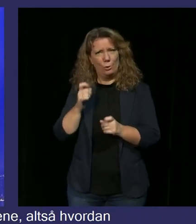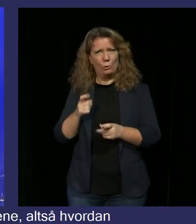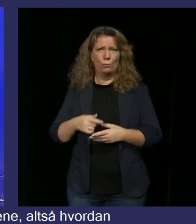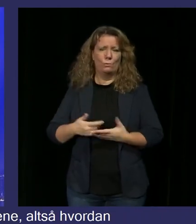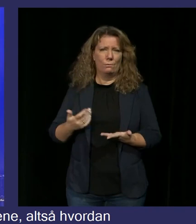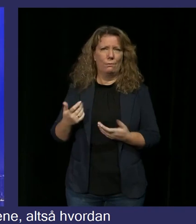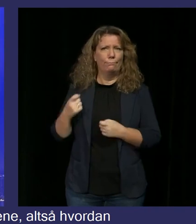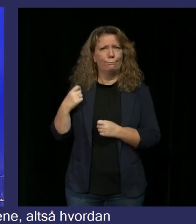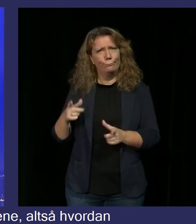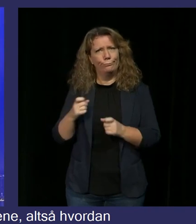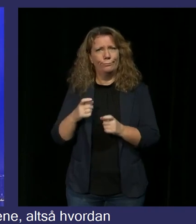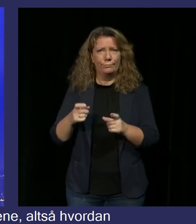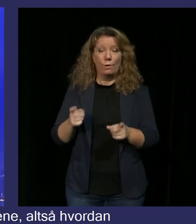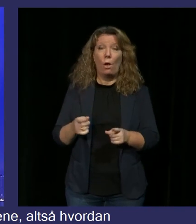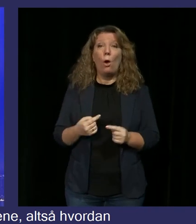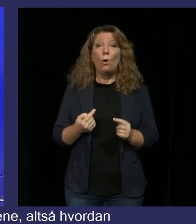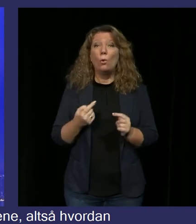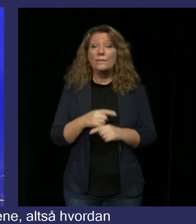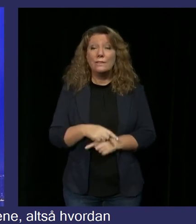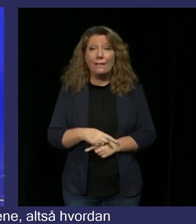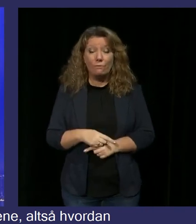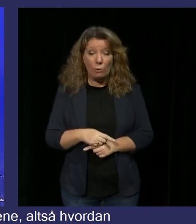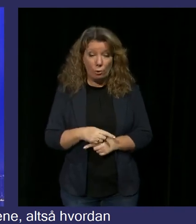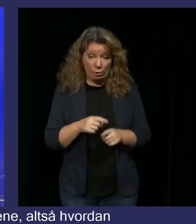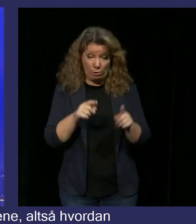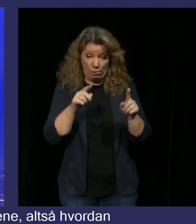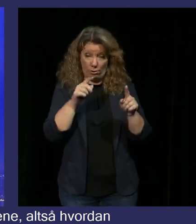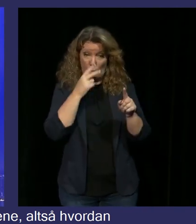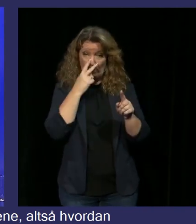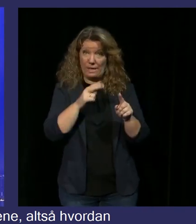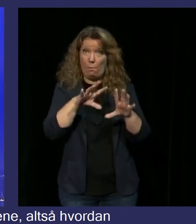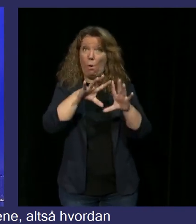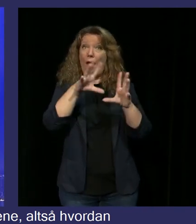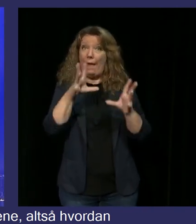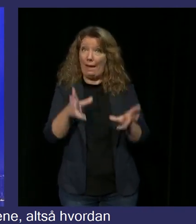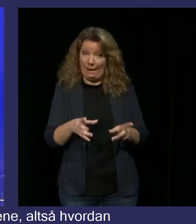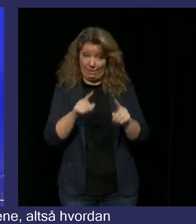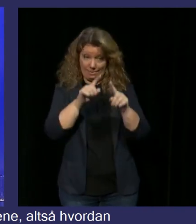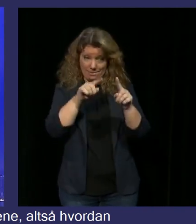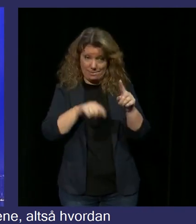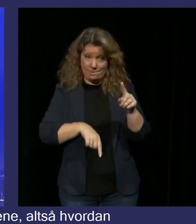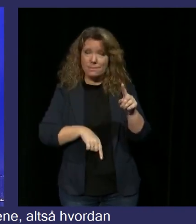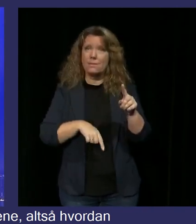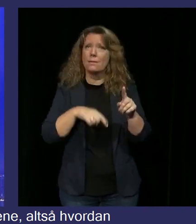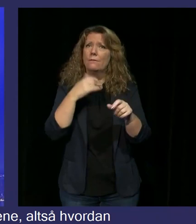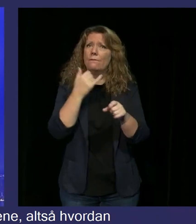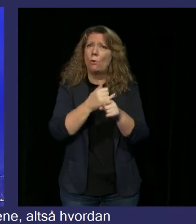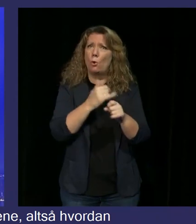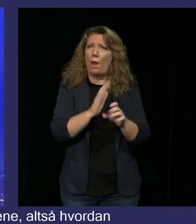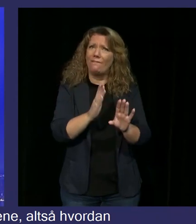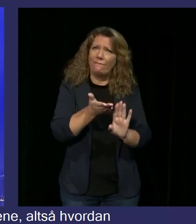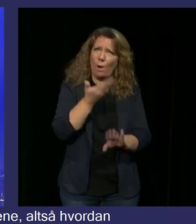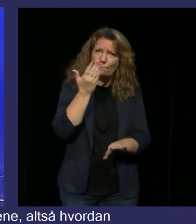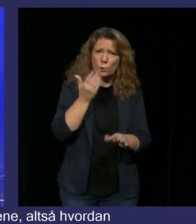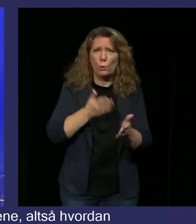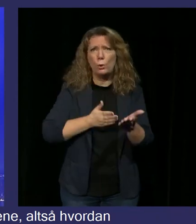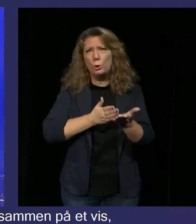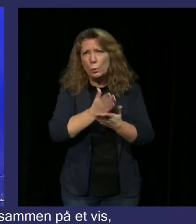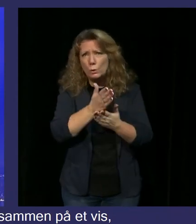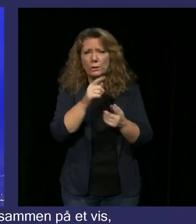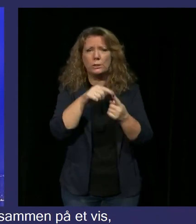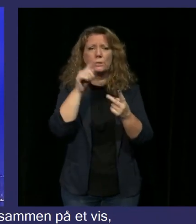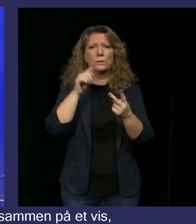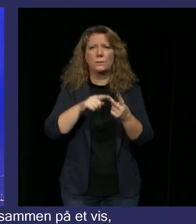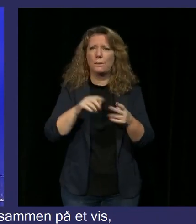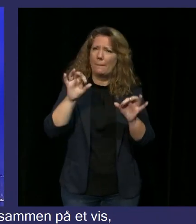Og i stedet for å på en måte gå gjennom helheten i brevene, altså hvordan framstår både jussen og den medisinske informasjonen